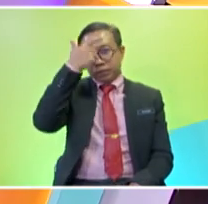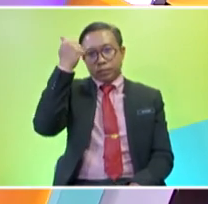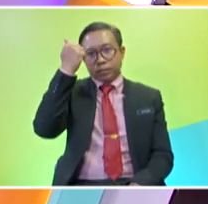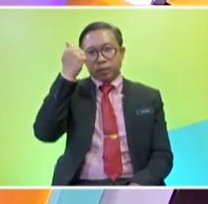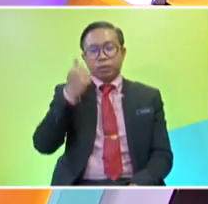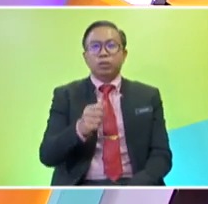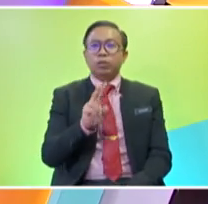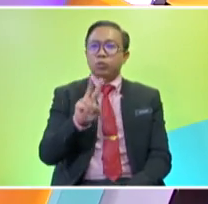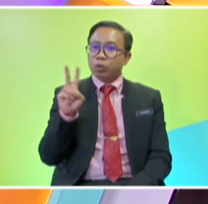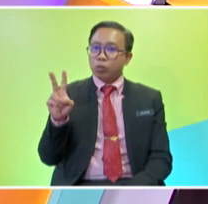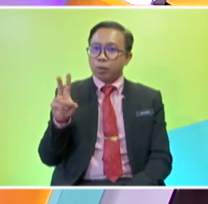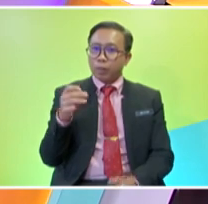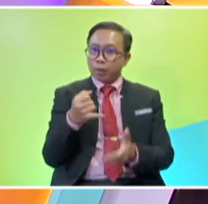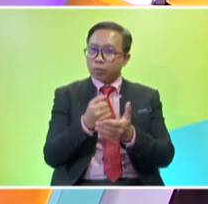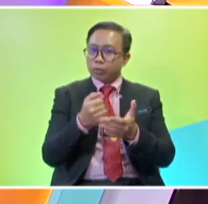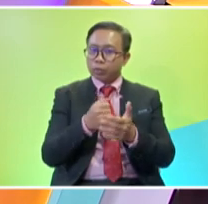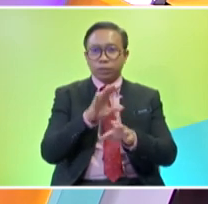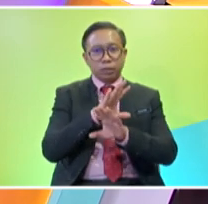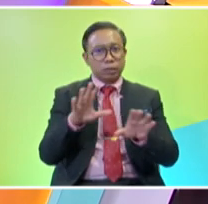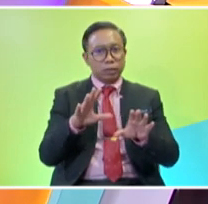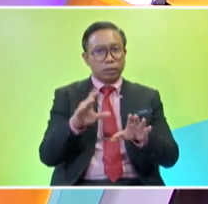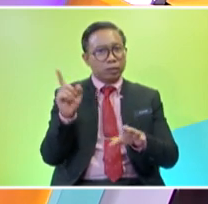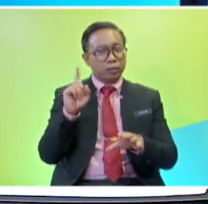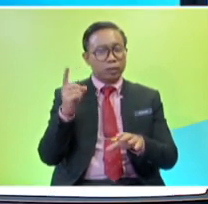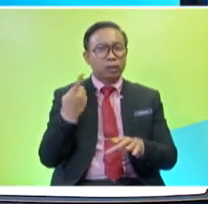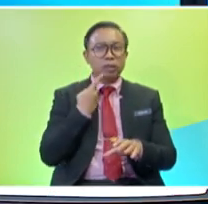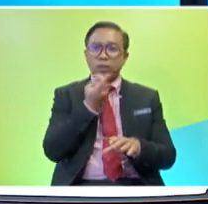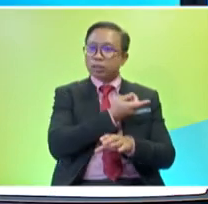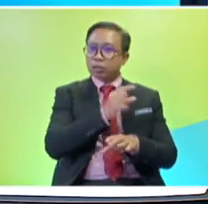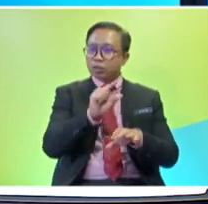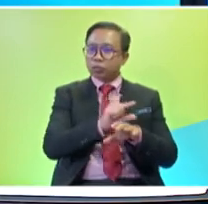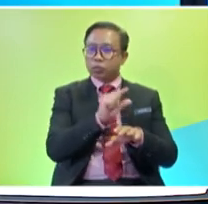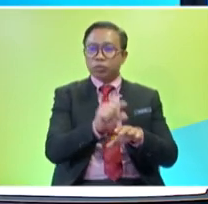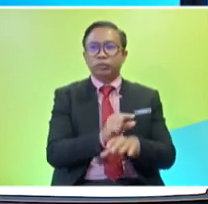kedua-duanya paku besi tak kira teh minumannya kita gunakan